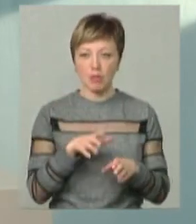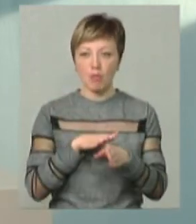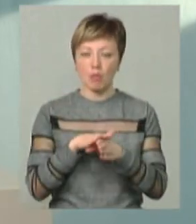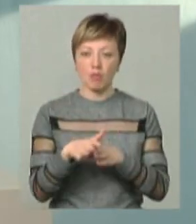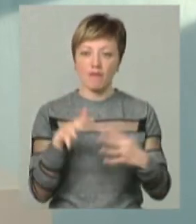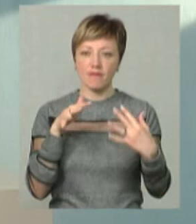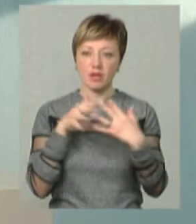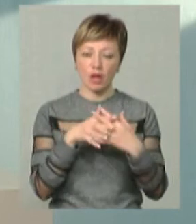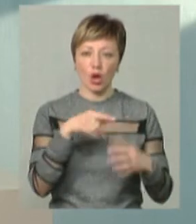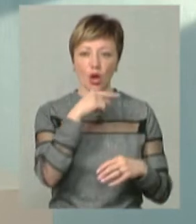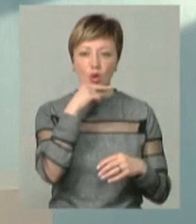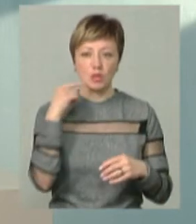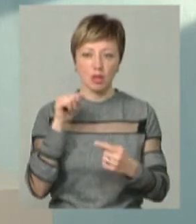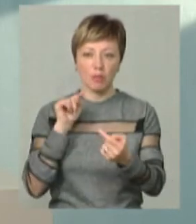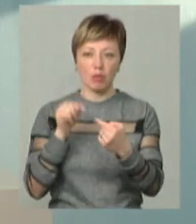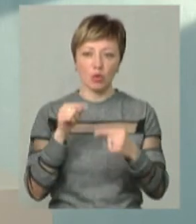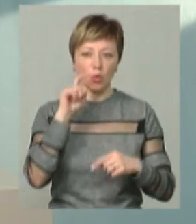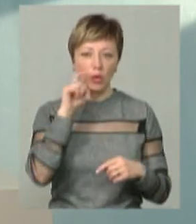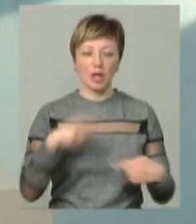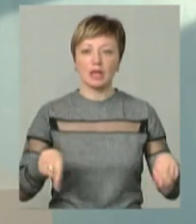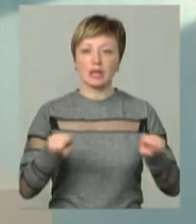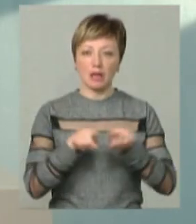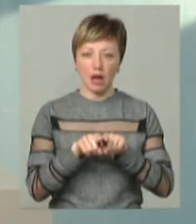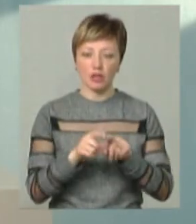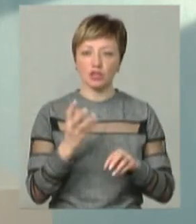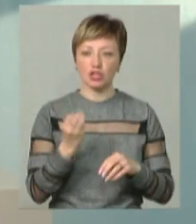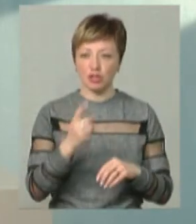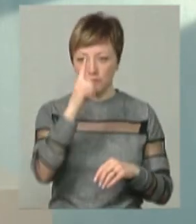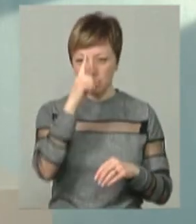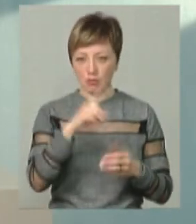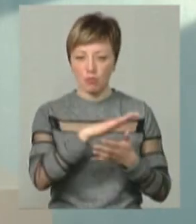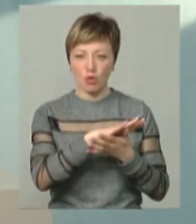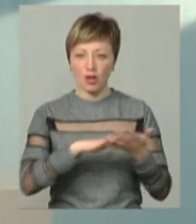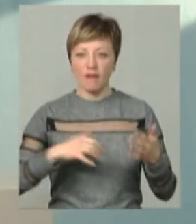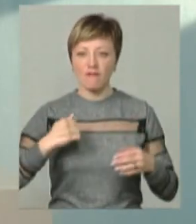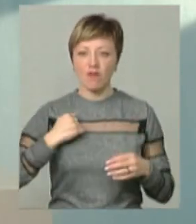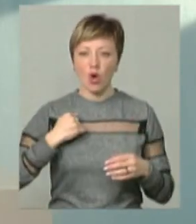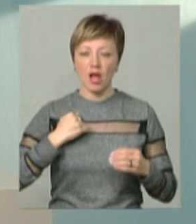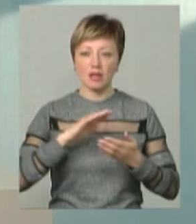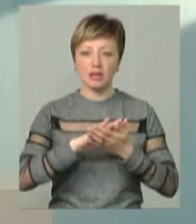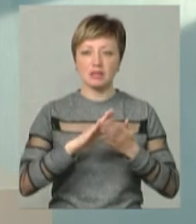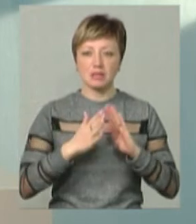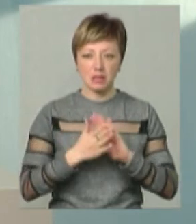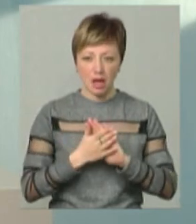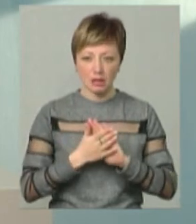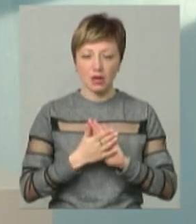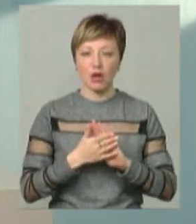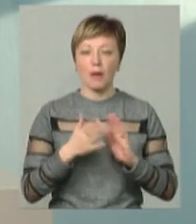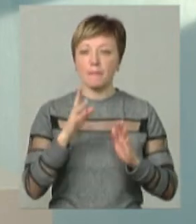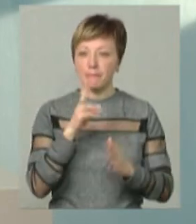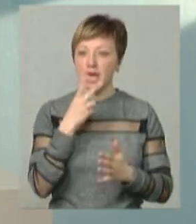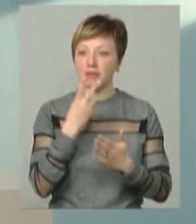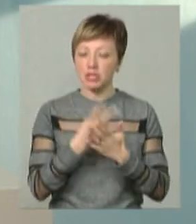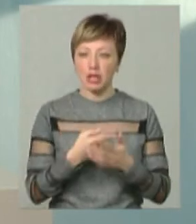війни Росії проти України. Відтак, на ще один місяць продовжено воєнний стан, а він, як уже знаємо,